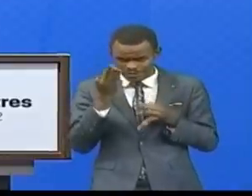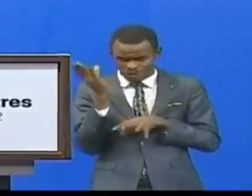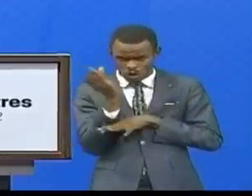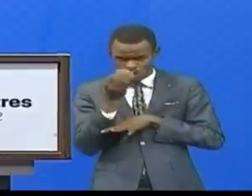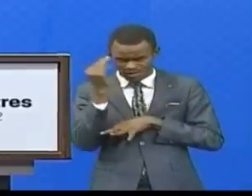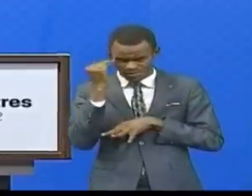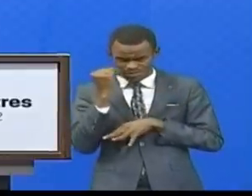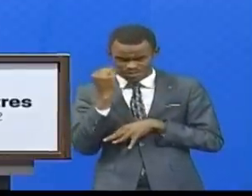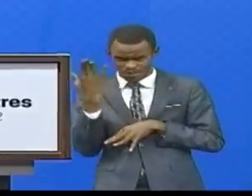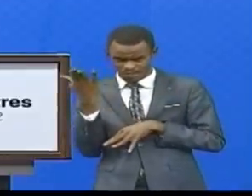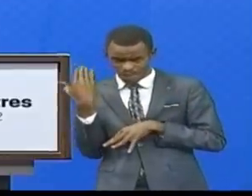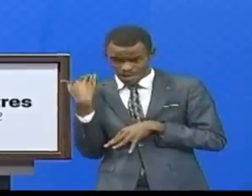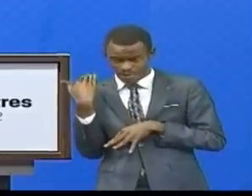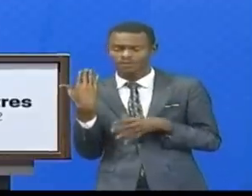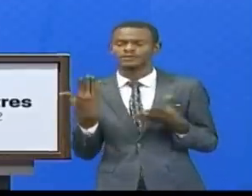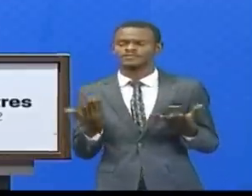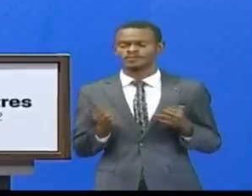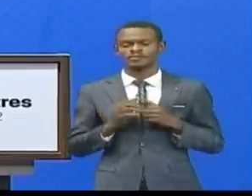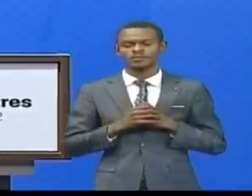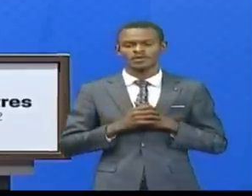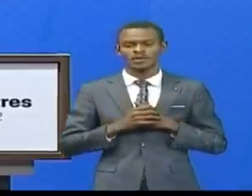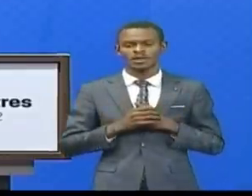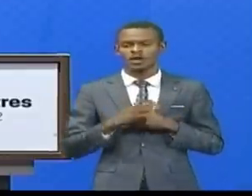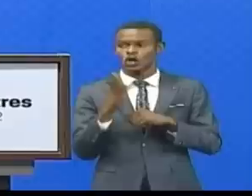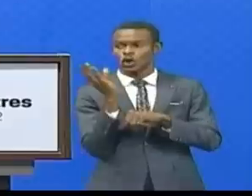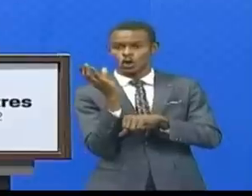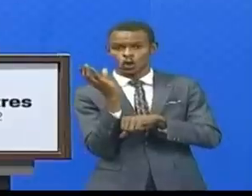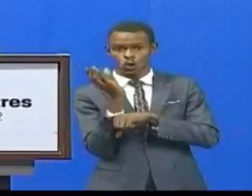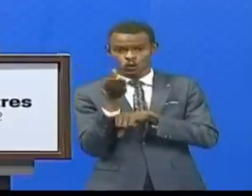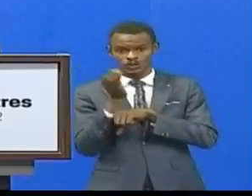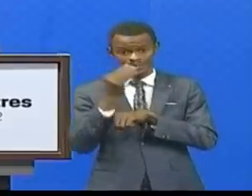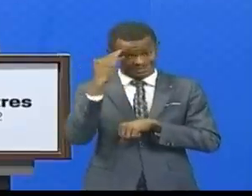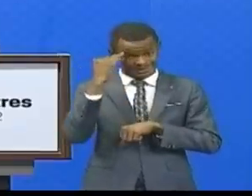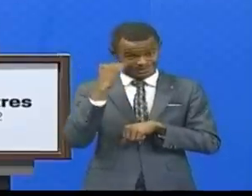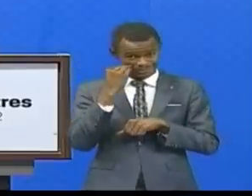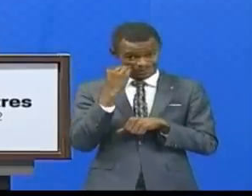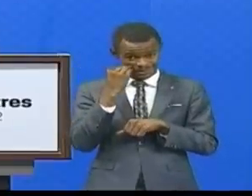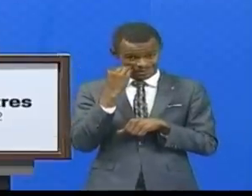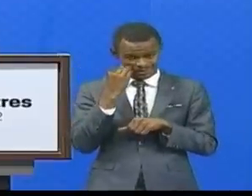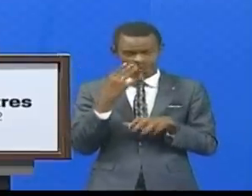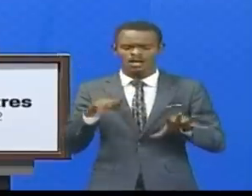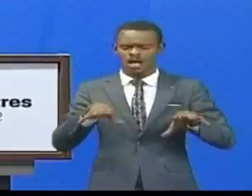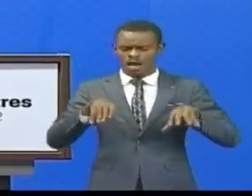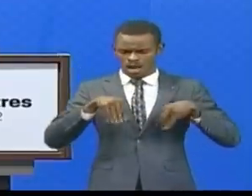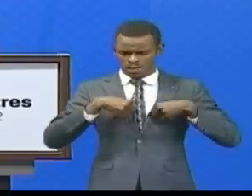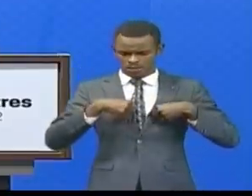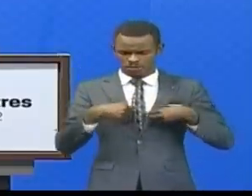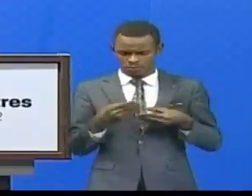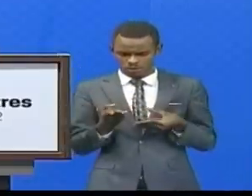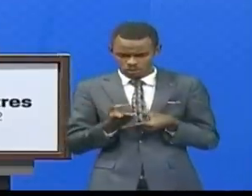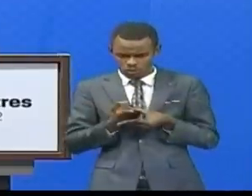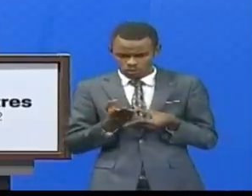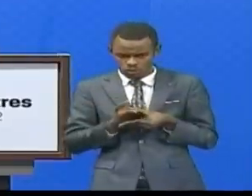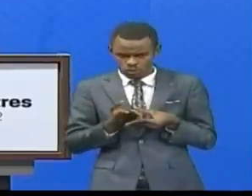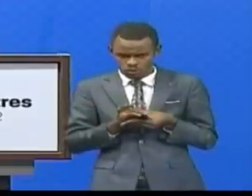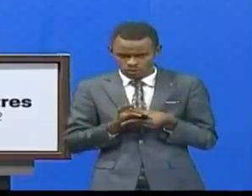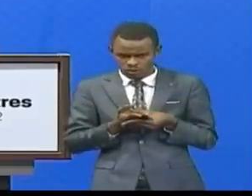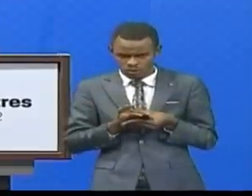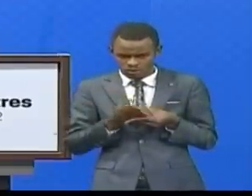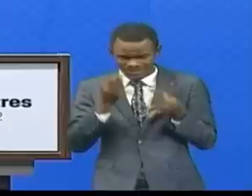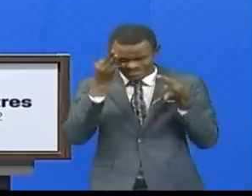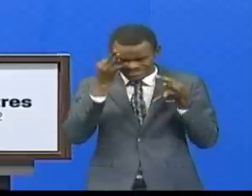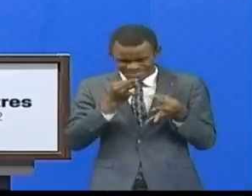ministres a adopté le relevé des décisions prises lors de sa 73e